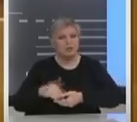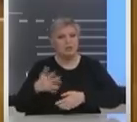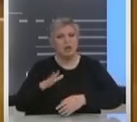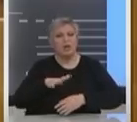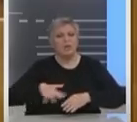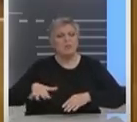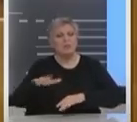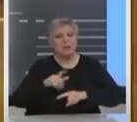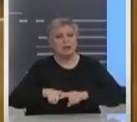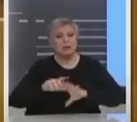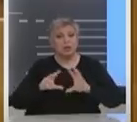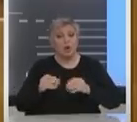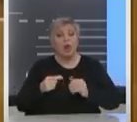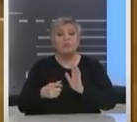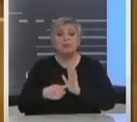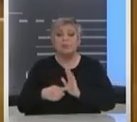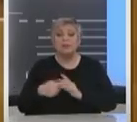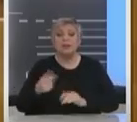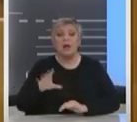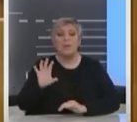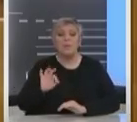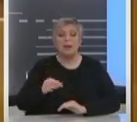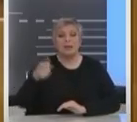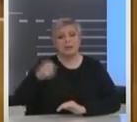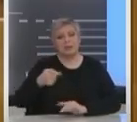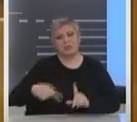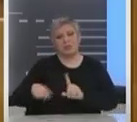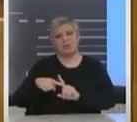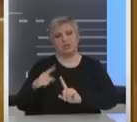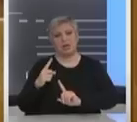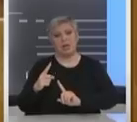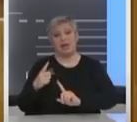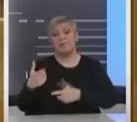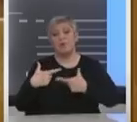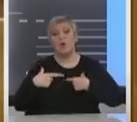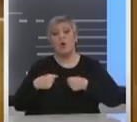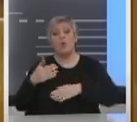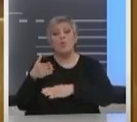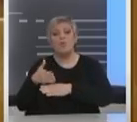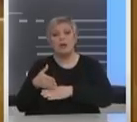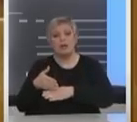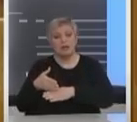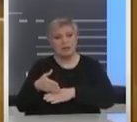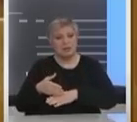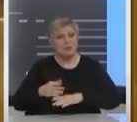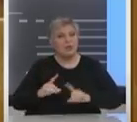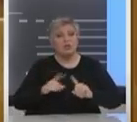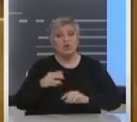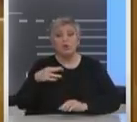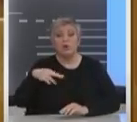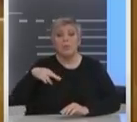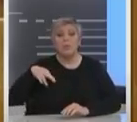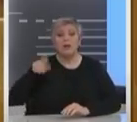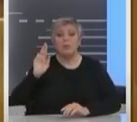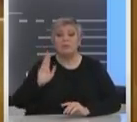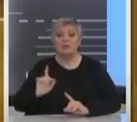σωματεία, θα πρέπει να λαμβάνεται από το 50% συνένα των μελών του σωματείου. όχι από σχετική πλειοψηφία των παρόντων, όπως